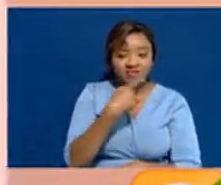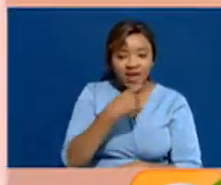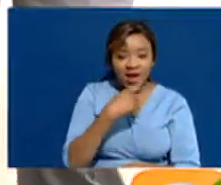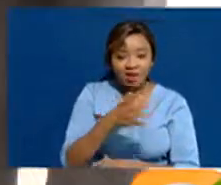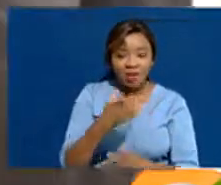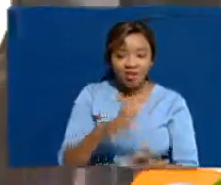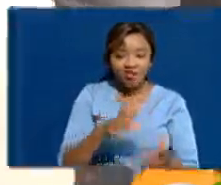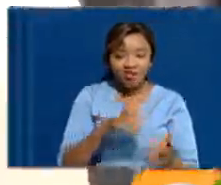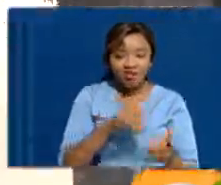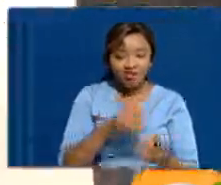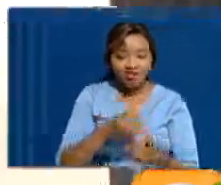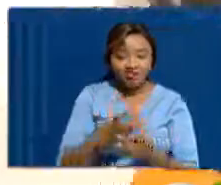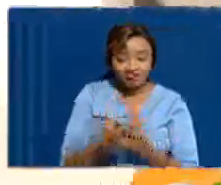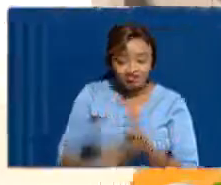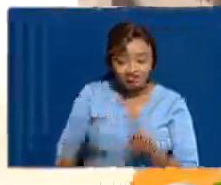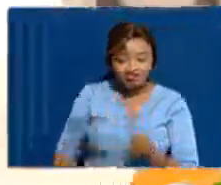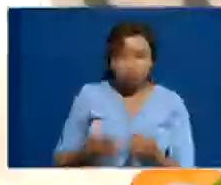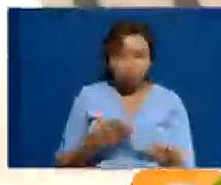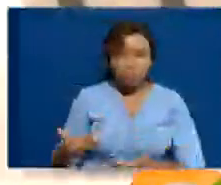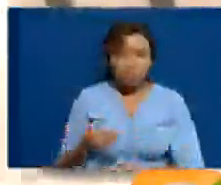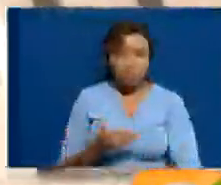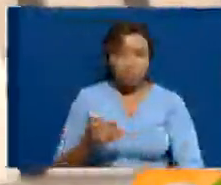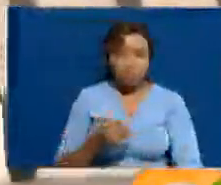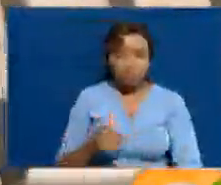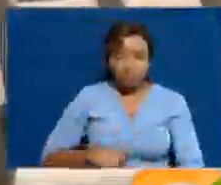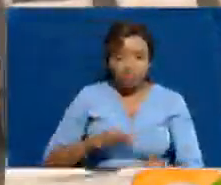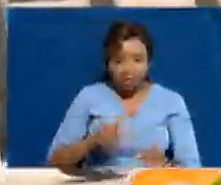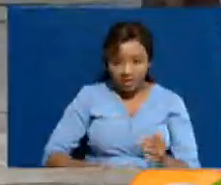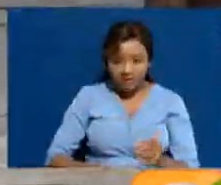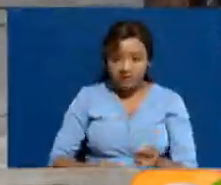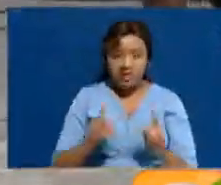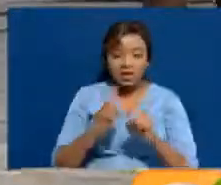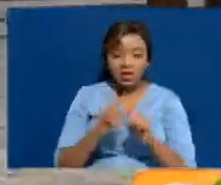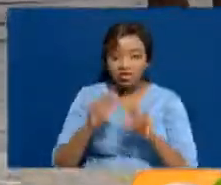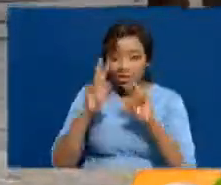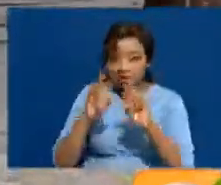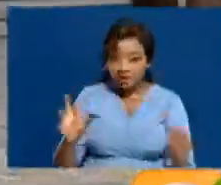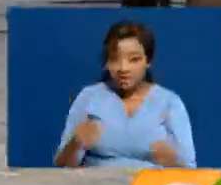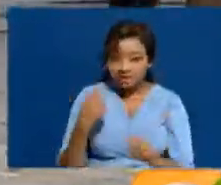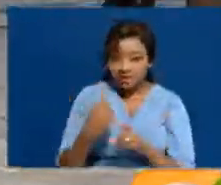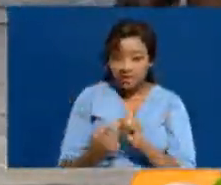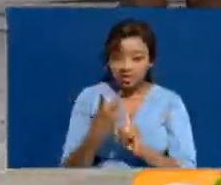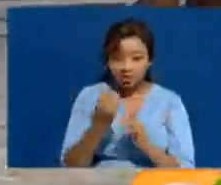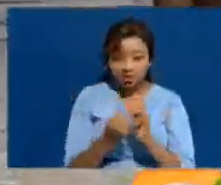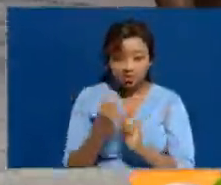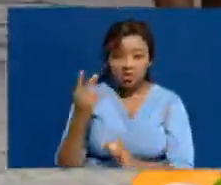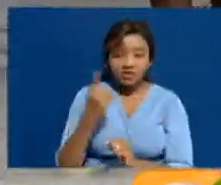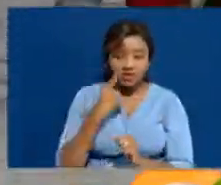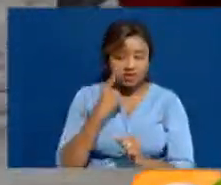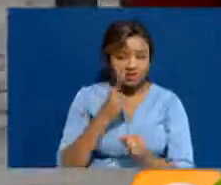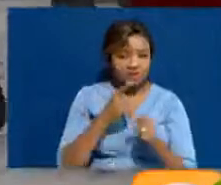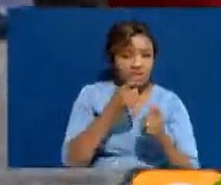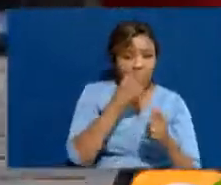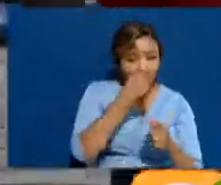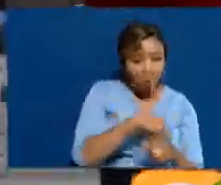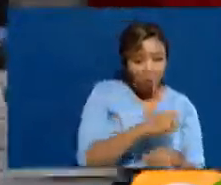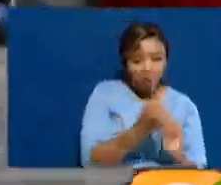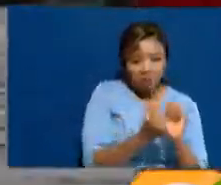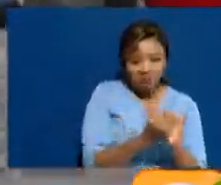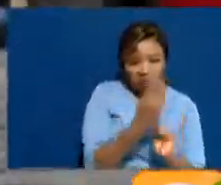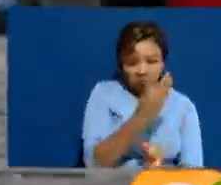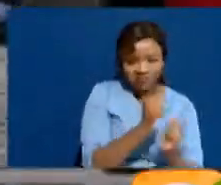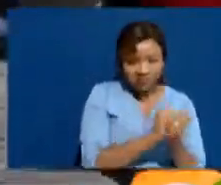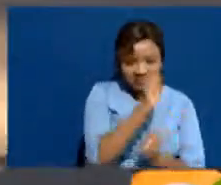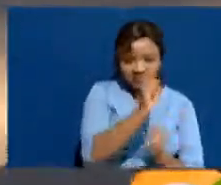mwaka jana. Utafiti wa Wizara ya Afya wa mwaka 22 ulionyesha kuwa visa vya wasichana wakati ya umri wa miaka 15